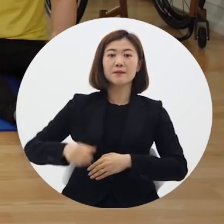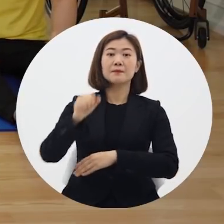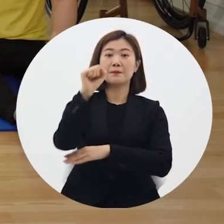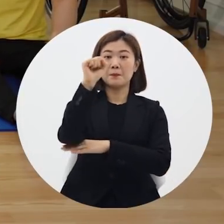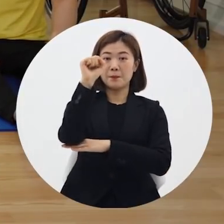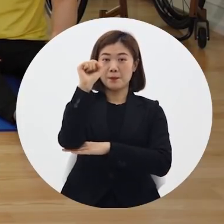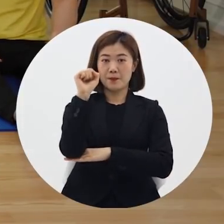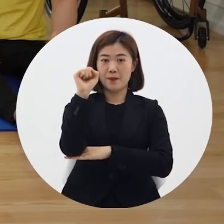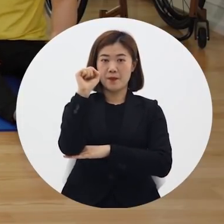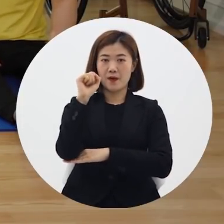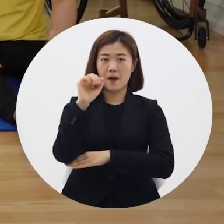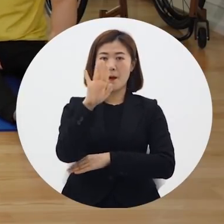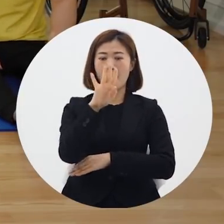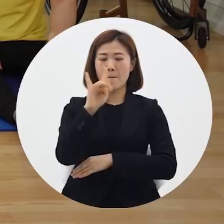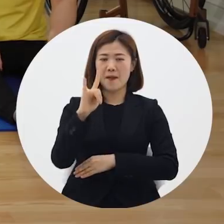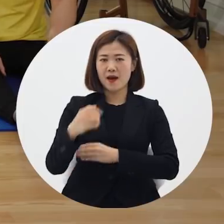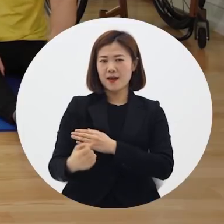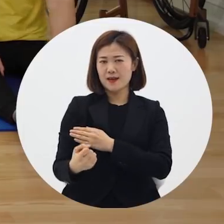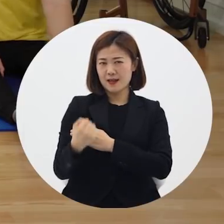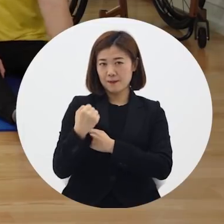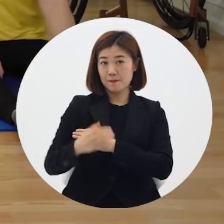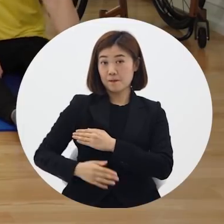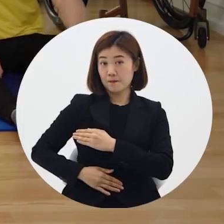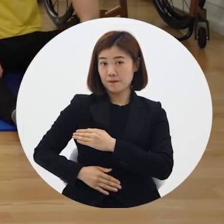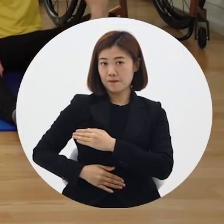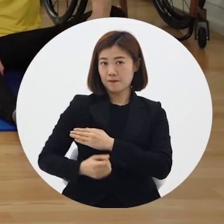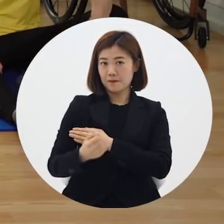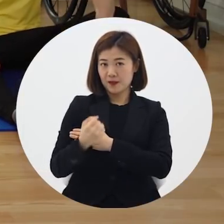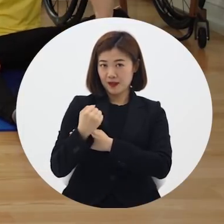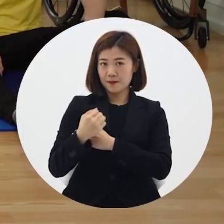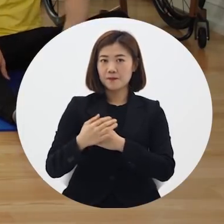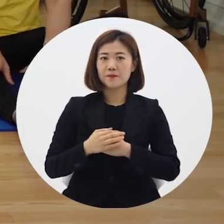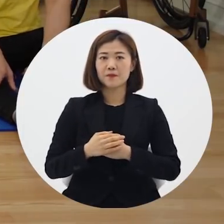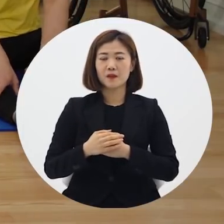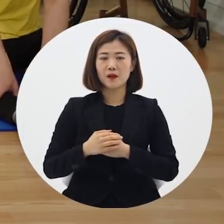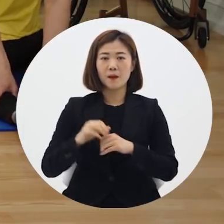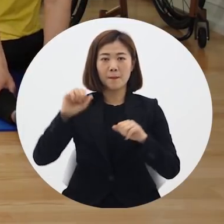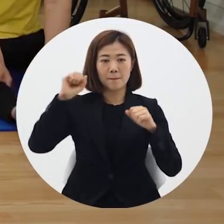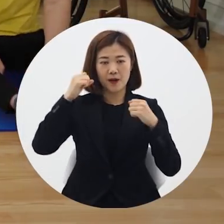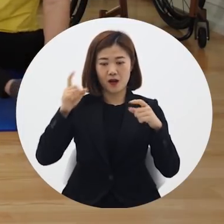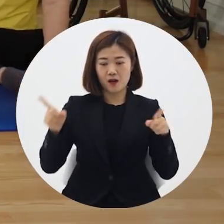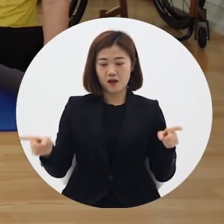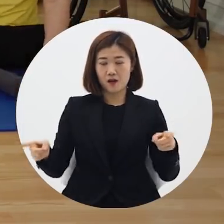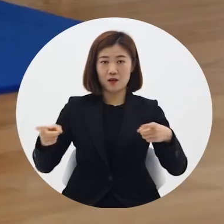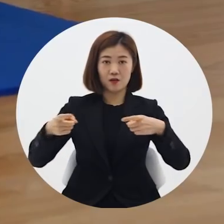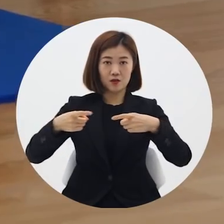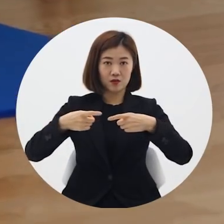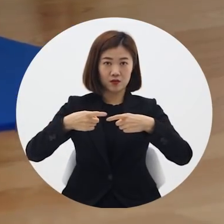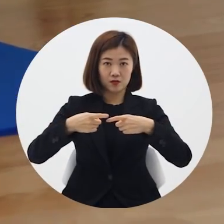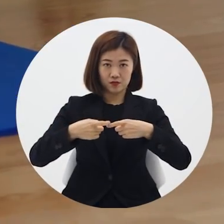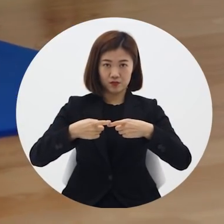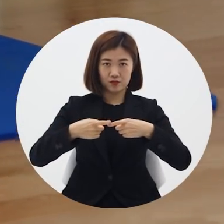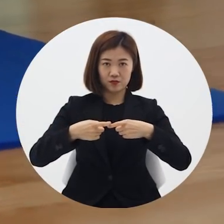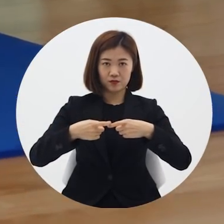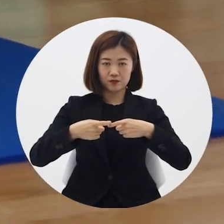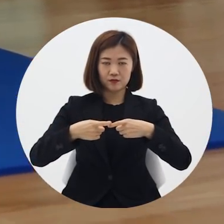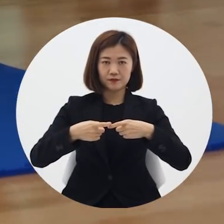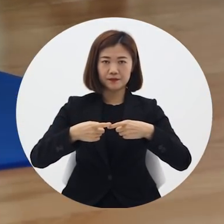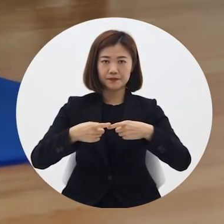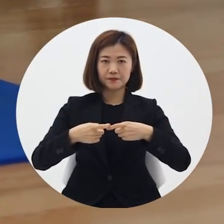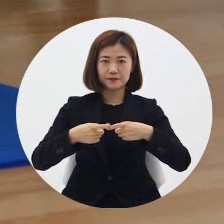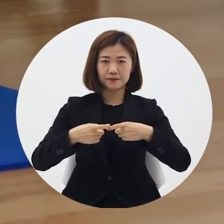상태에서 복부에 긴장감을 주십니다. 그리고 두 다리를 앞으로